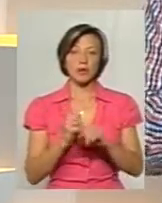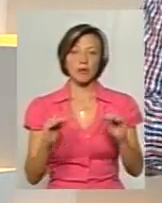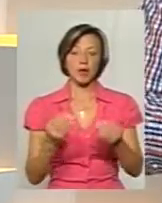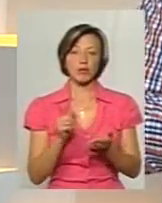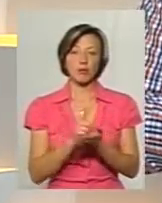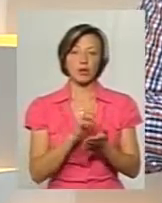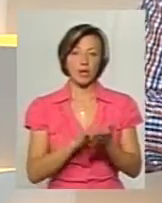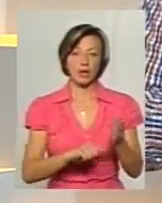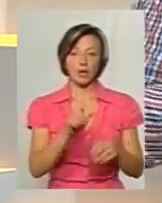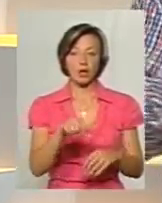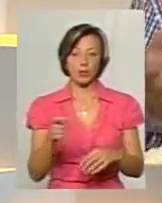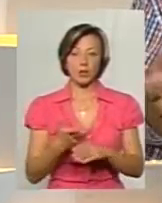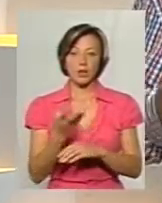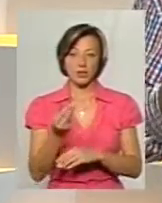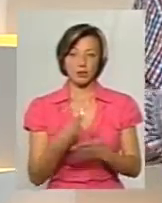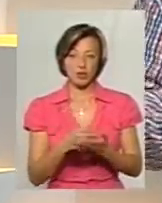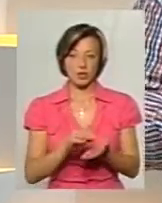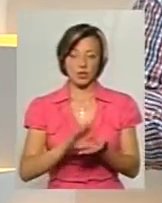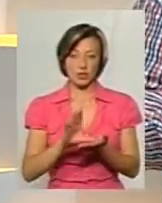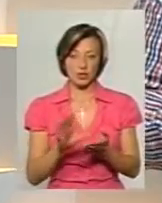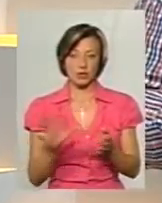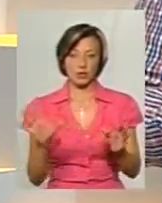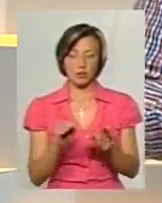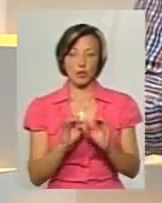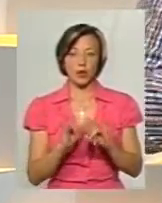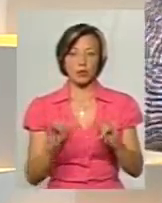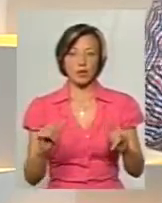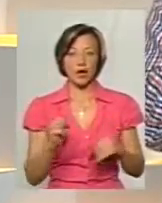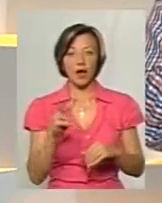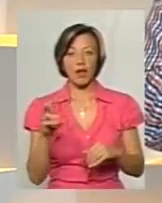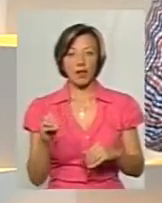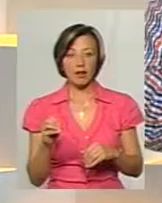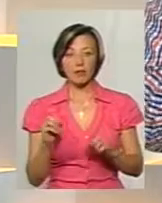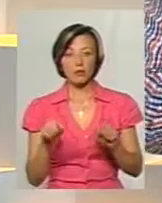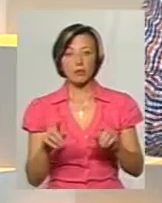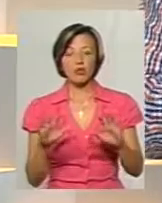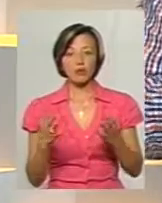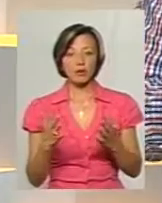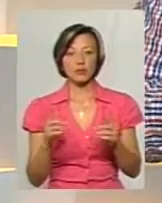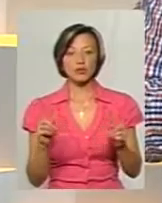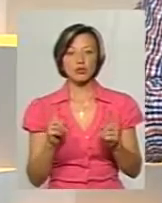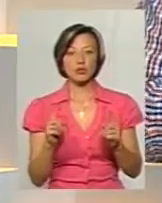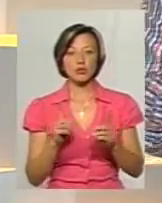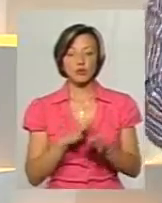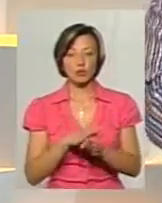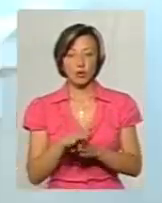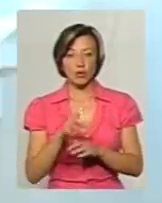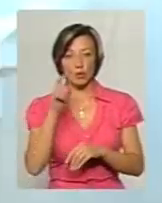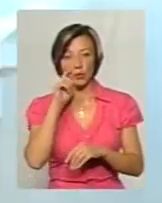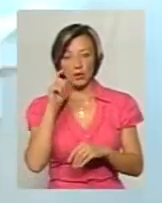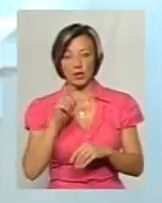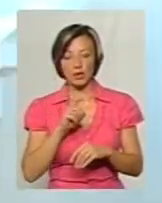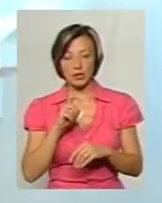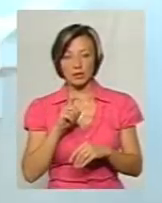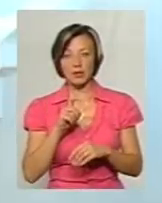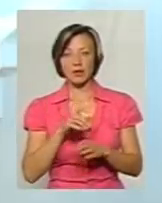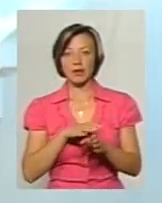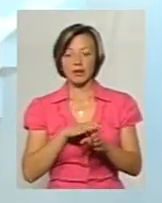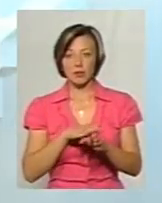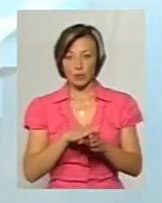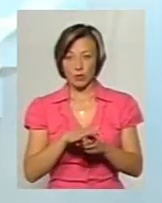податки, люди будуть платити, бюджет буде насичуватись і буде розвиток. Але в цьому випадку, що відбулося? Україна би відбулася як